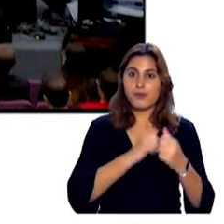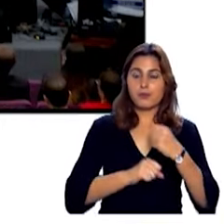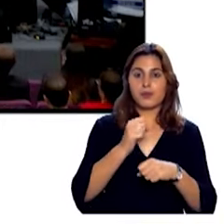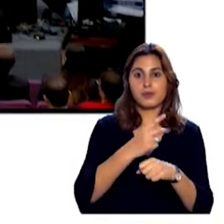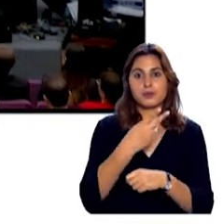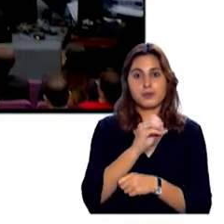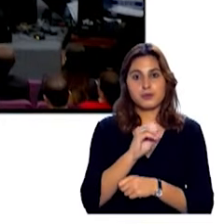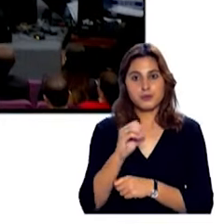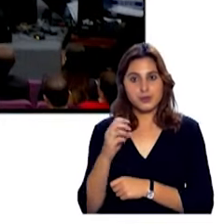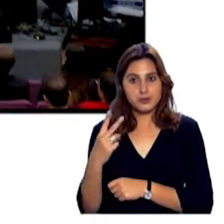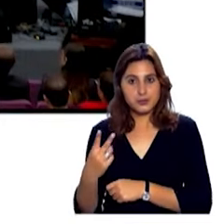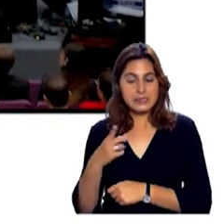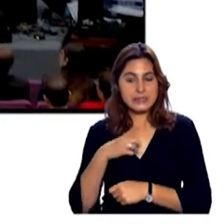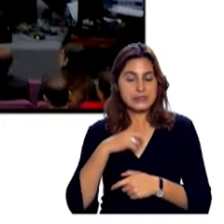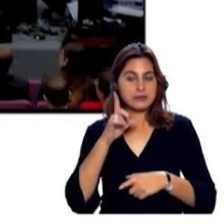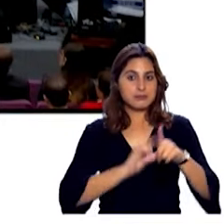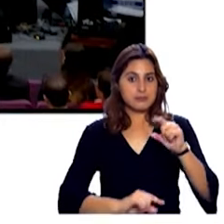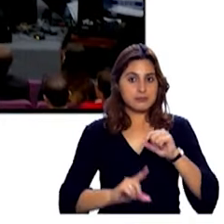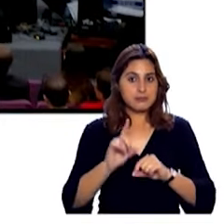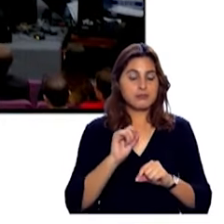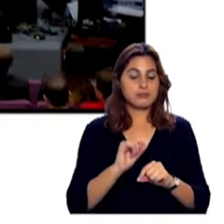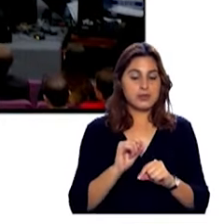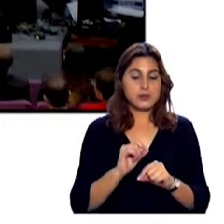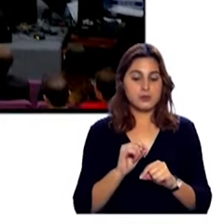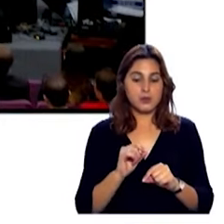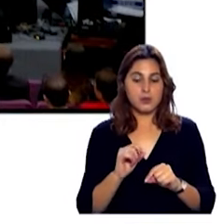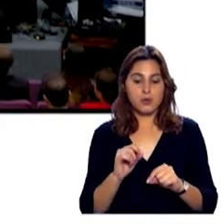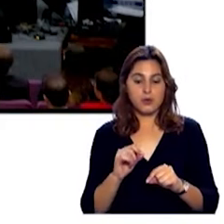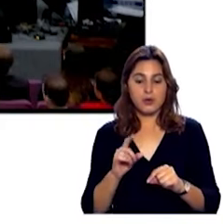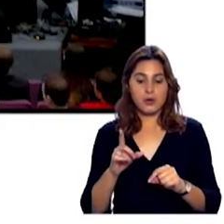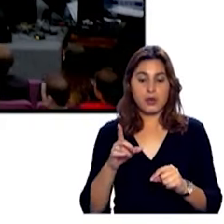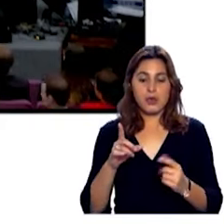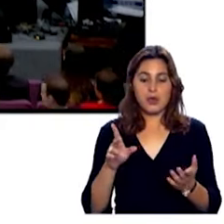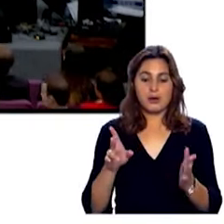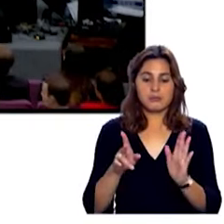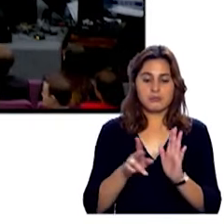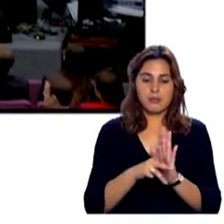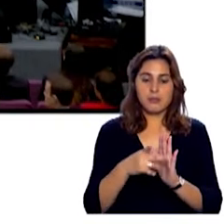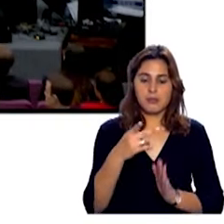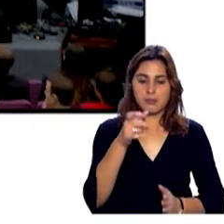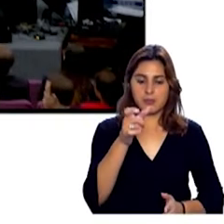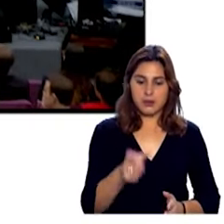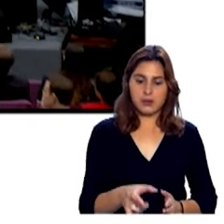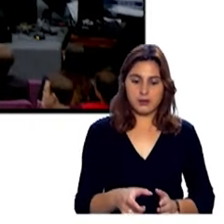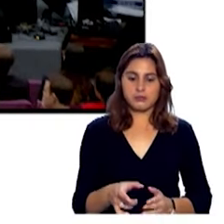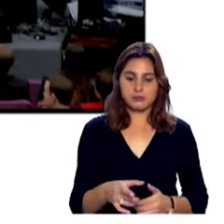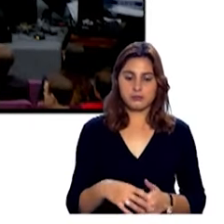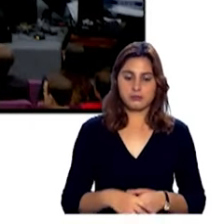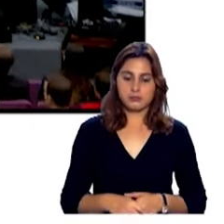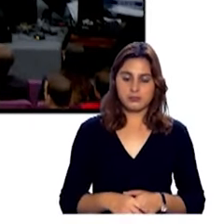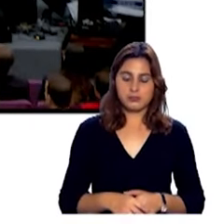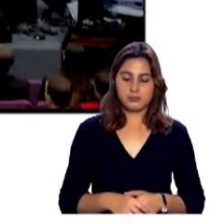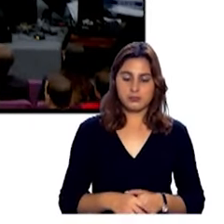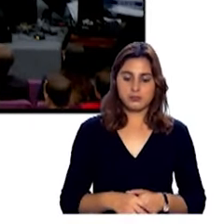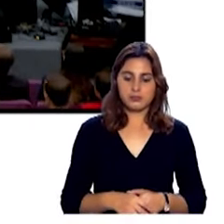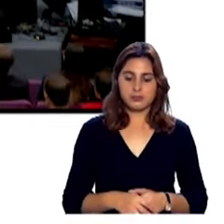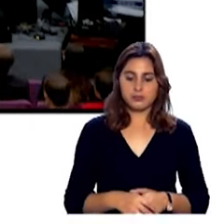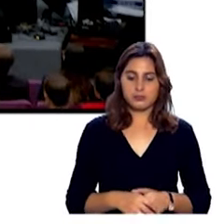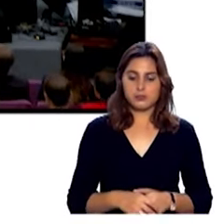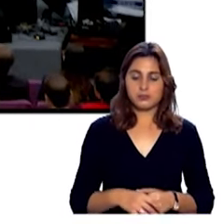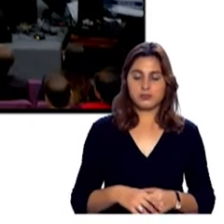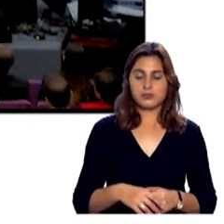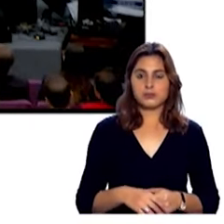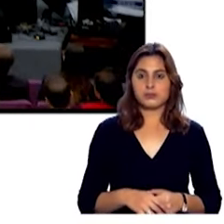te ulteriore in cassazione in virt del quale Il Presidente Della sezione o un